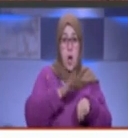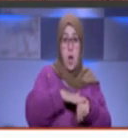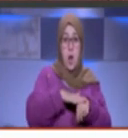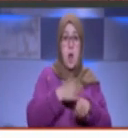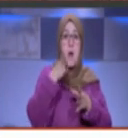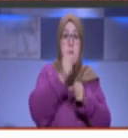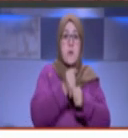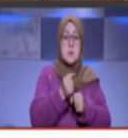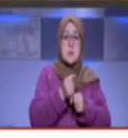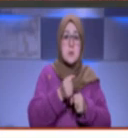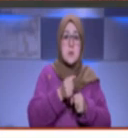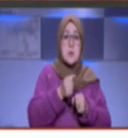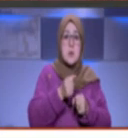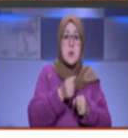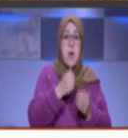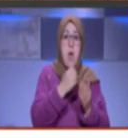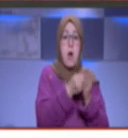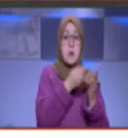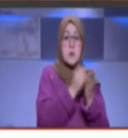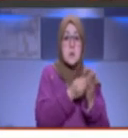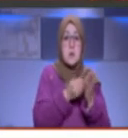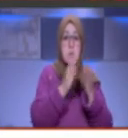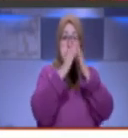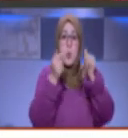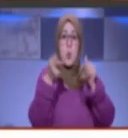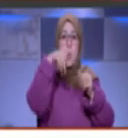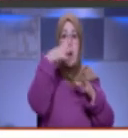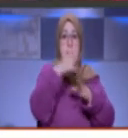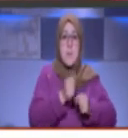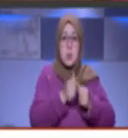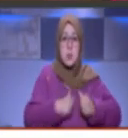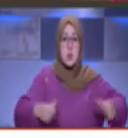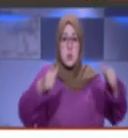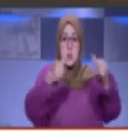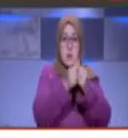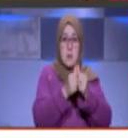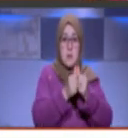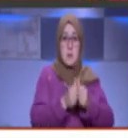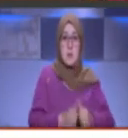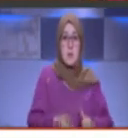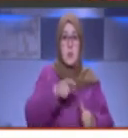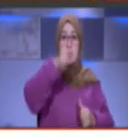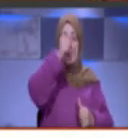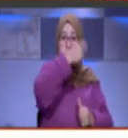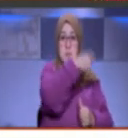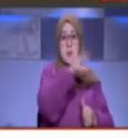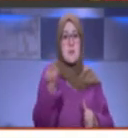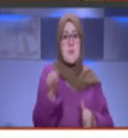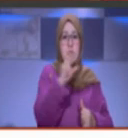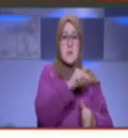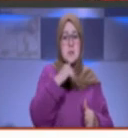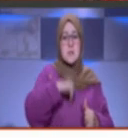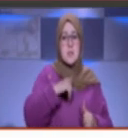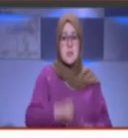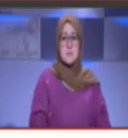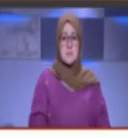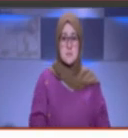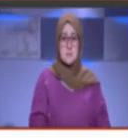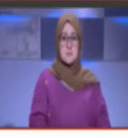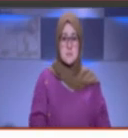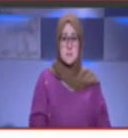بلدهم بالإضافة إلى حماية أسرهم وسمة لدى العديد من المصريين.